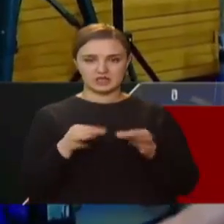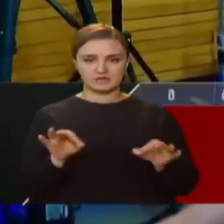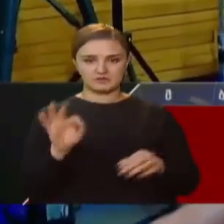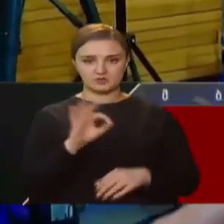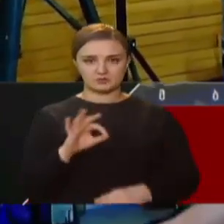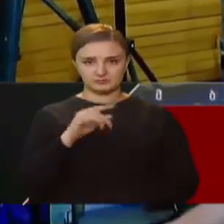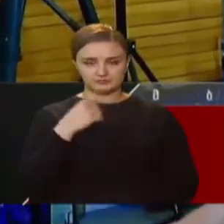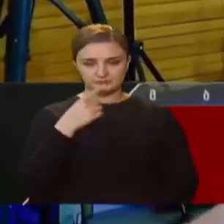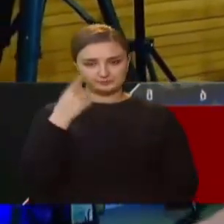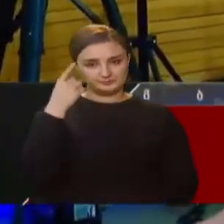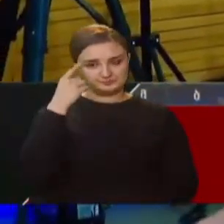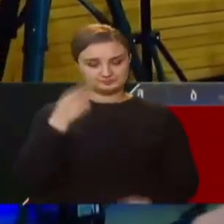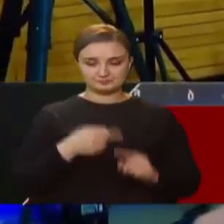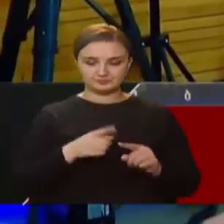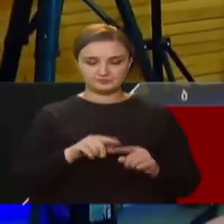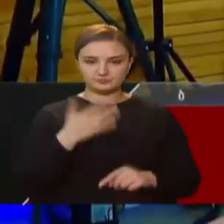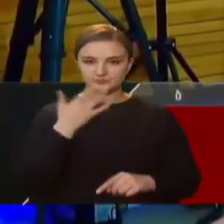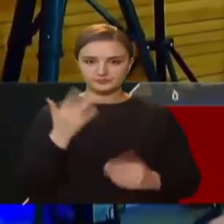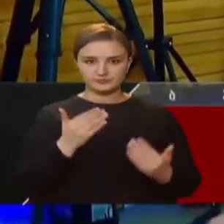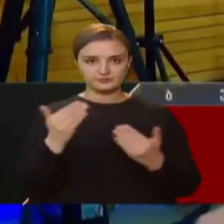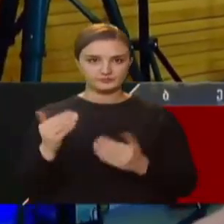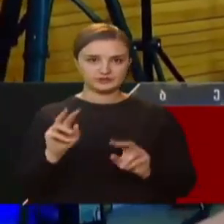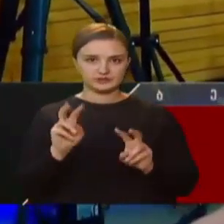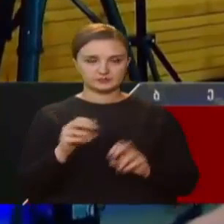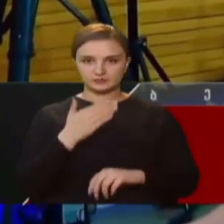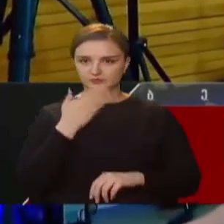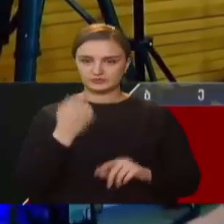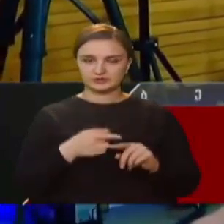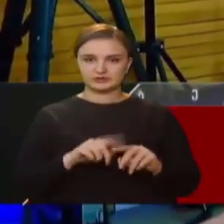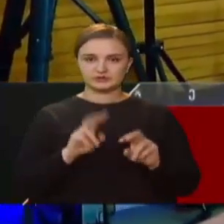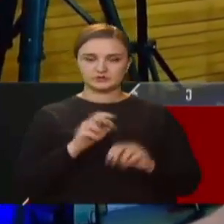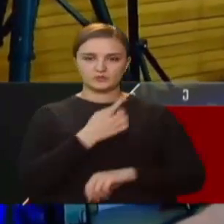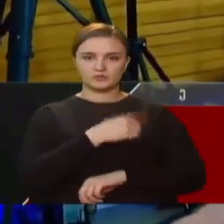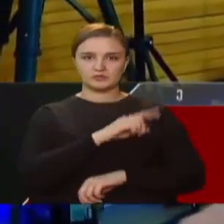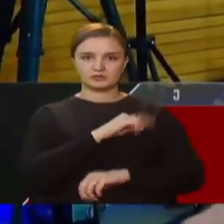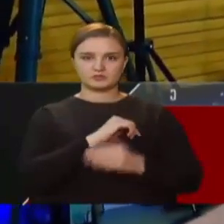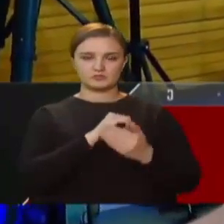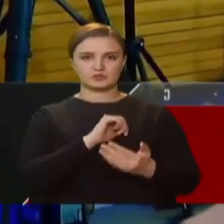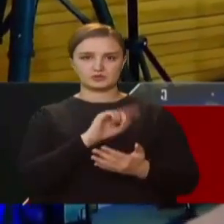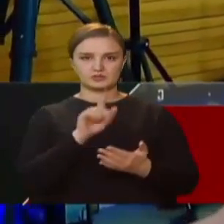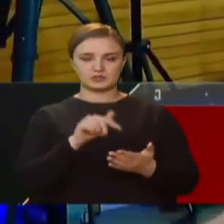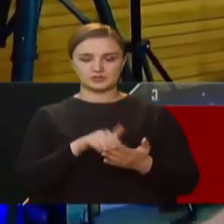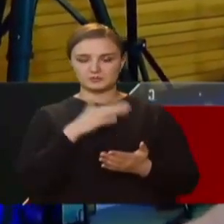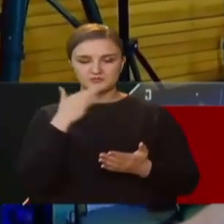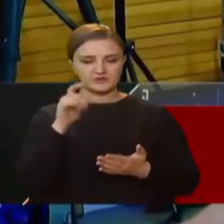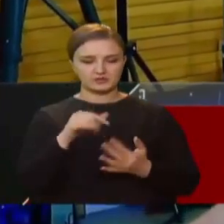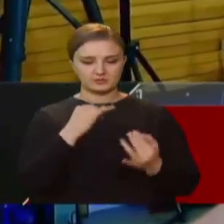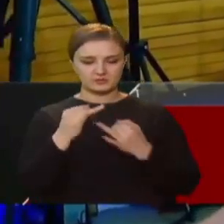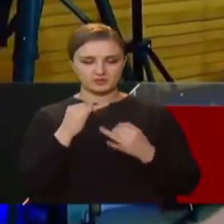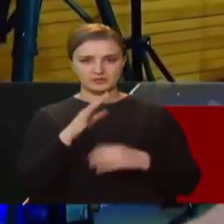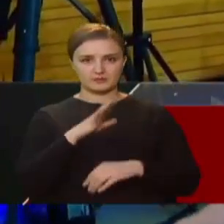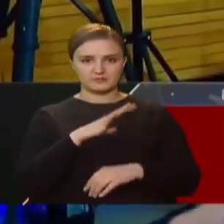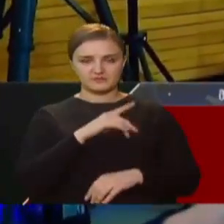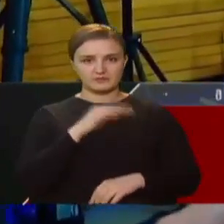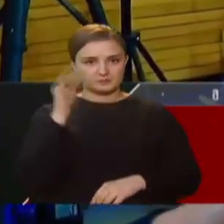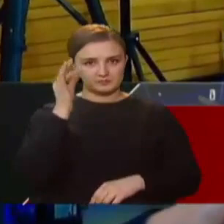გათავისუფლებაზე ვსაუბრობთ, ვფიქრობ, ეს არ არის პოლიტიკის თემა, ეს სრულად ჰუმანიტარული საკითხია. Მე ბევრ ადამიანს ვესაუბრე ბრიუსელშიც,